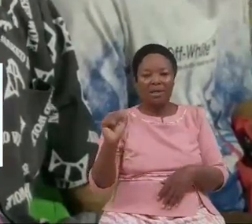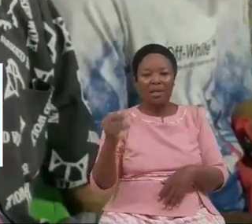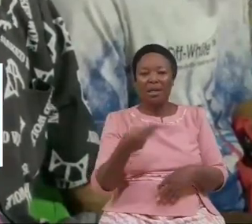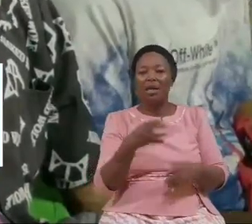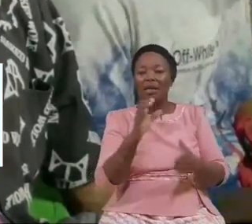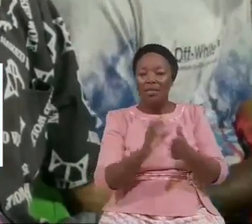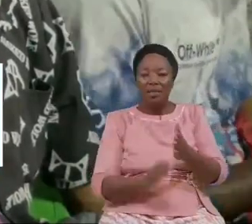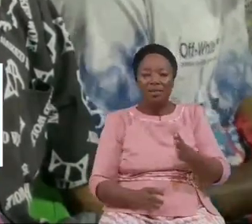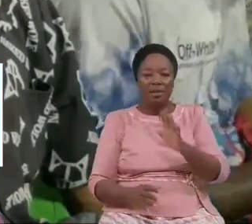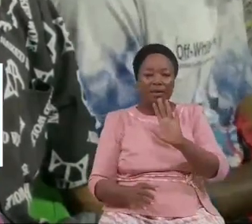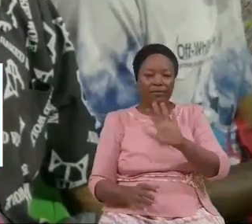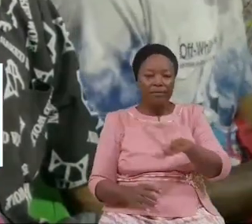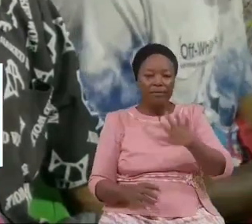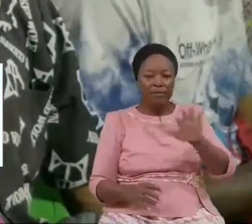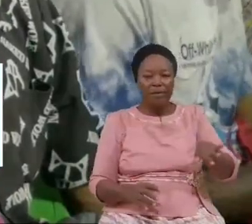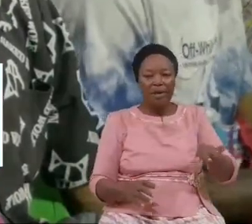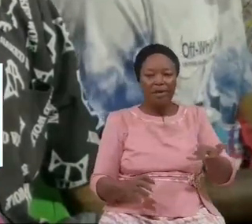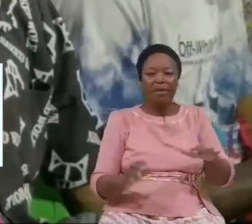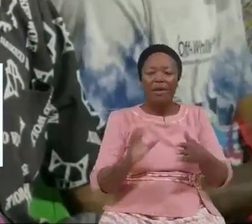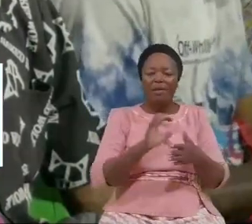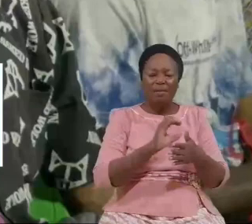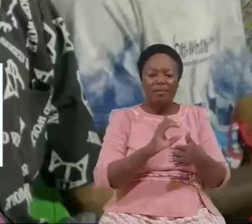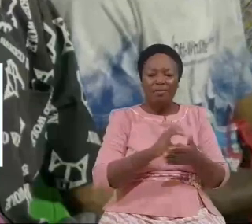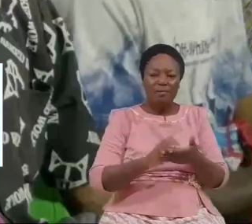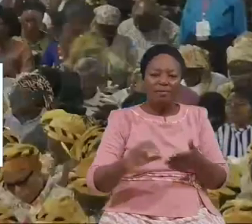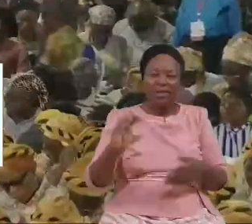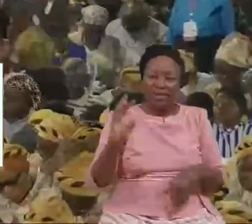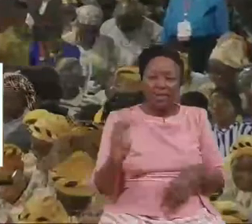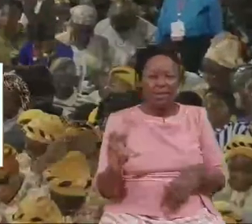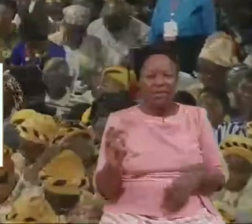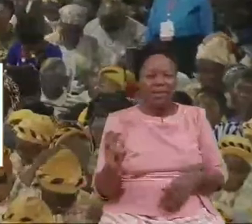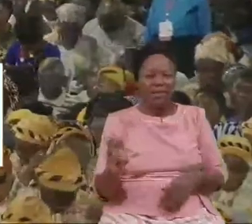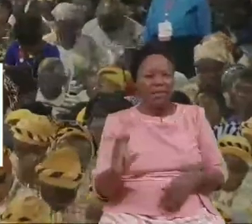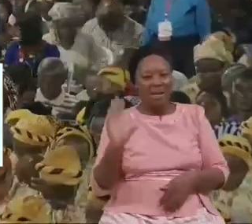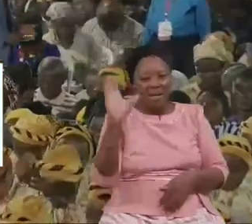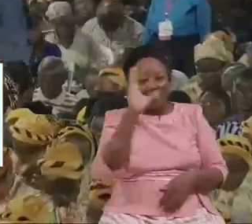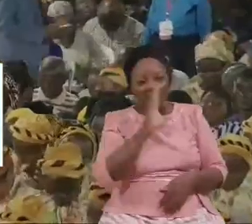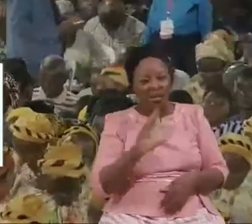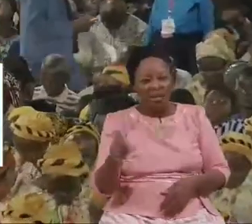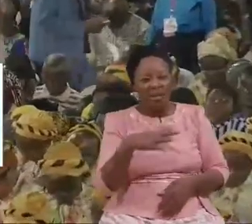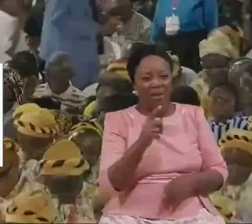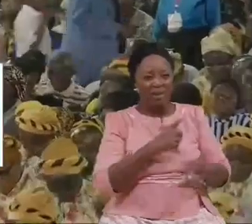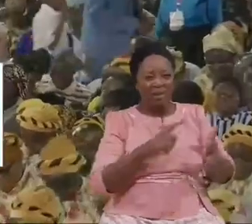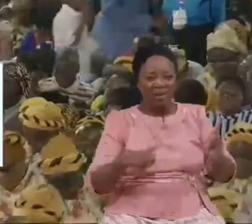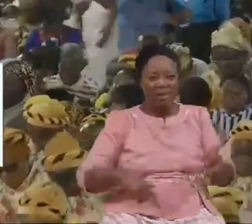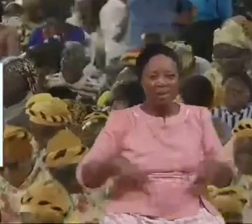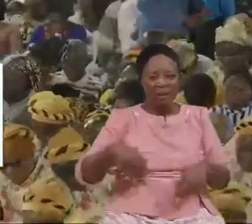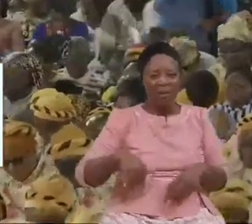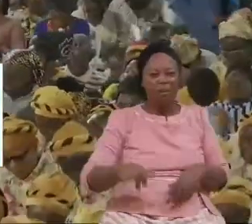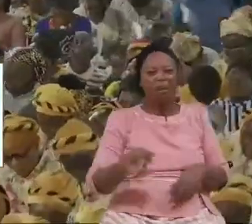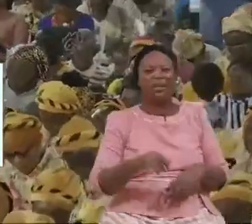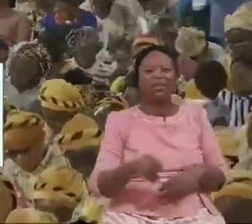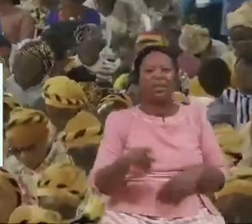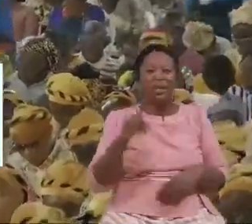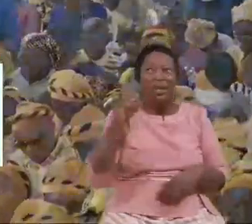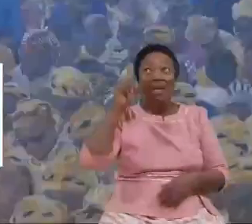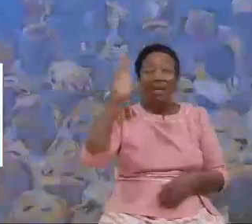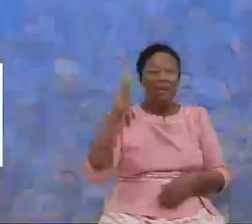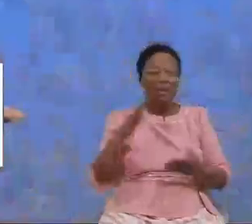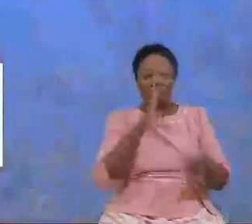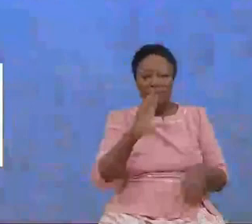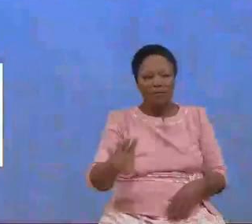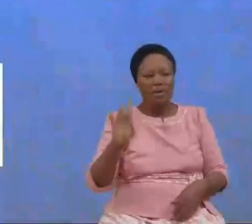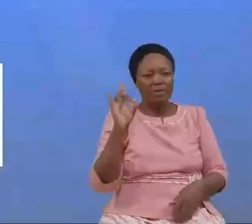et 55 verset 6 cherche le TNL pendant qu'il se trouve